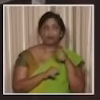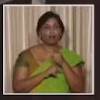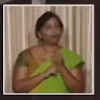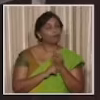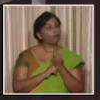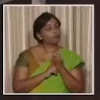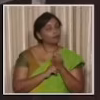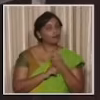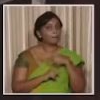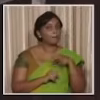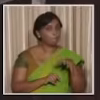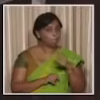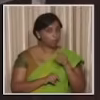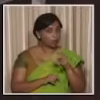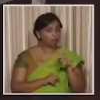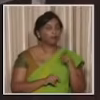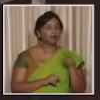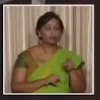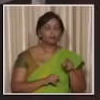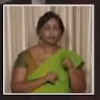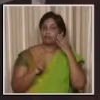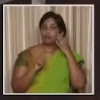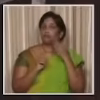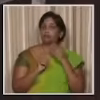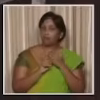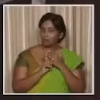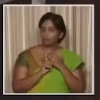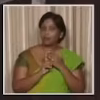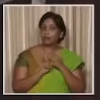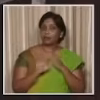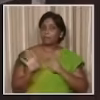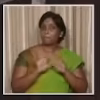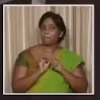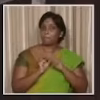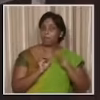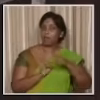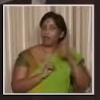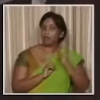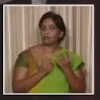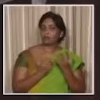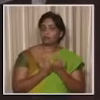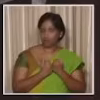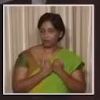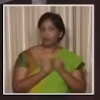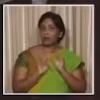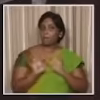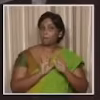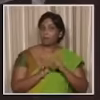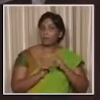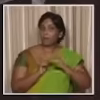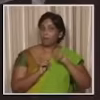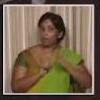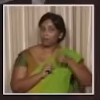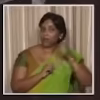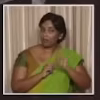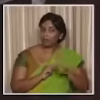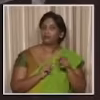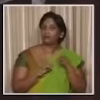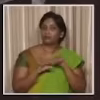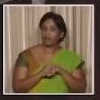mudal pavichchi karanna nan me sadaha palaka mandala anumatiyak awashyai. Palaka mandale sabhapathiwara hatiyata